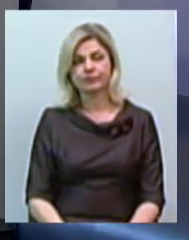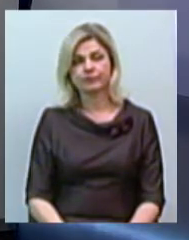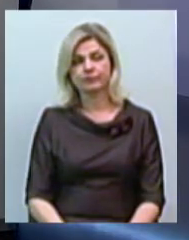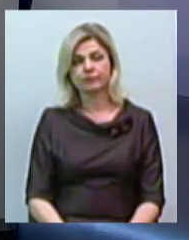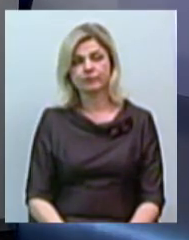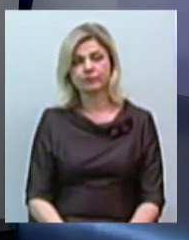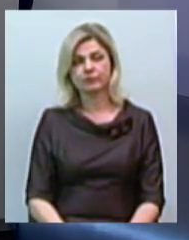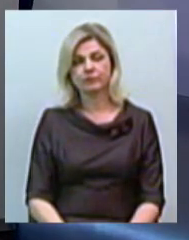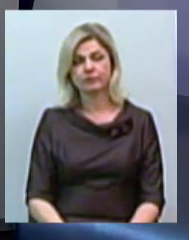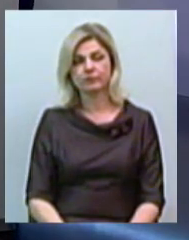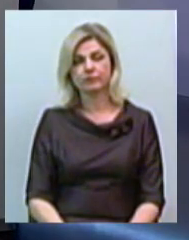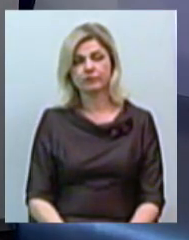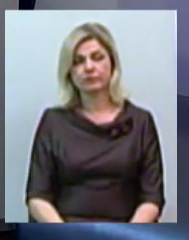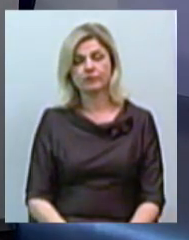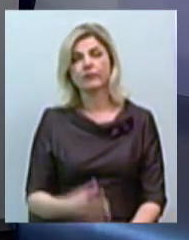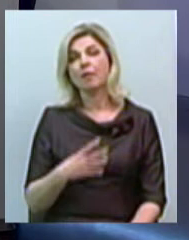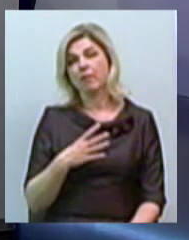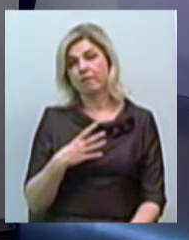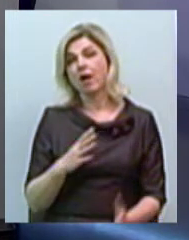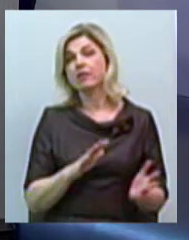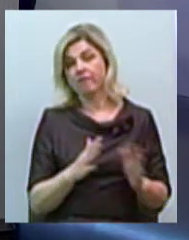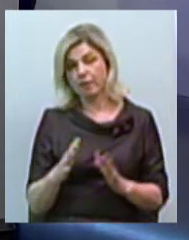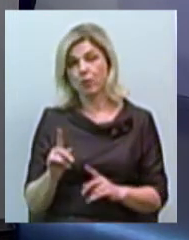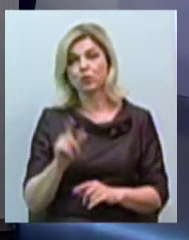Бувають і такі випадки, що людина звертається,